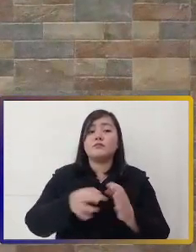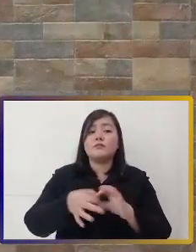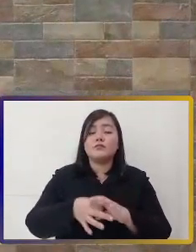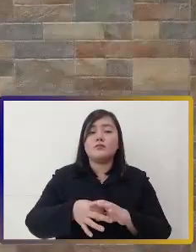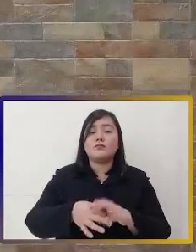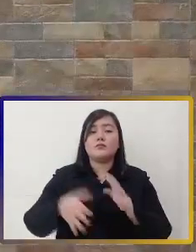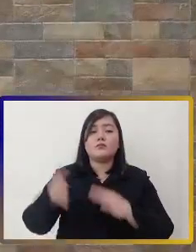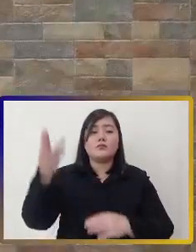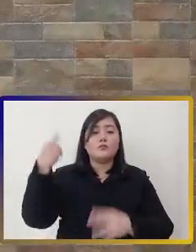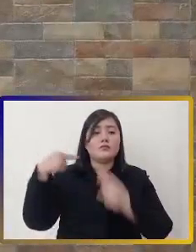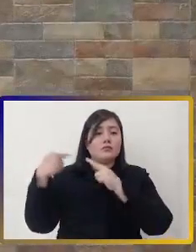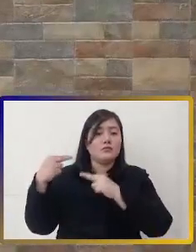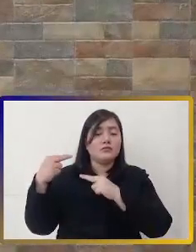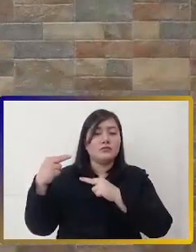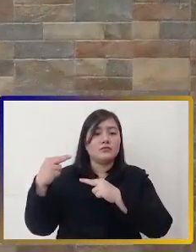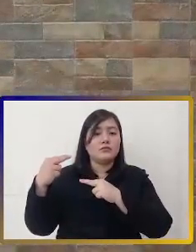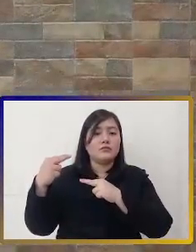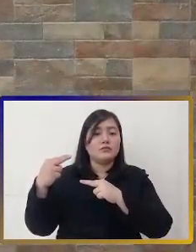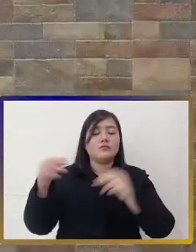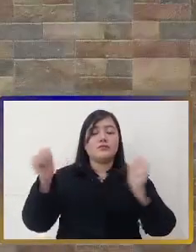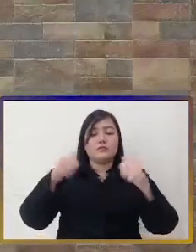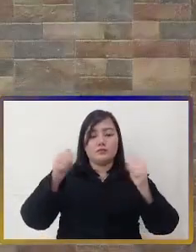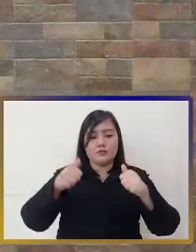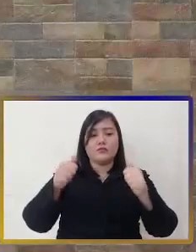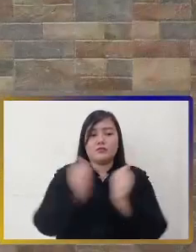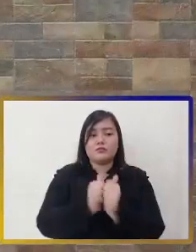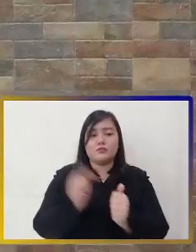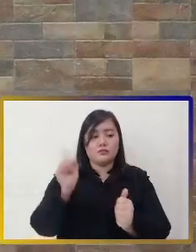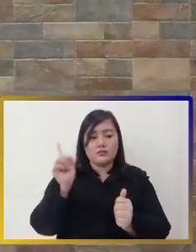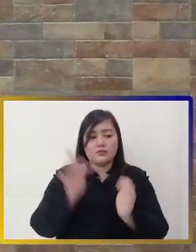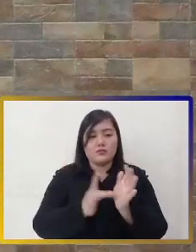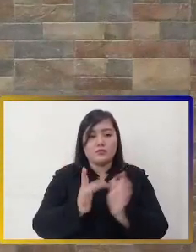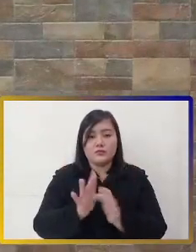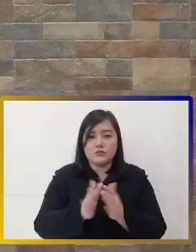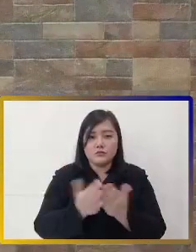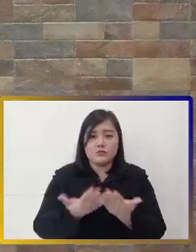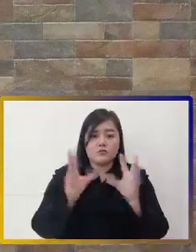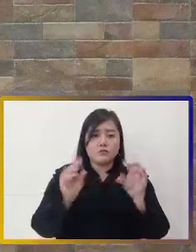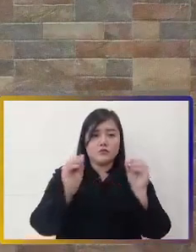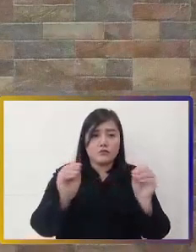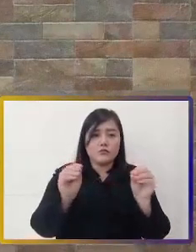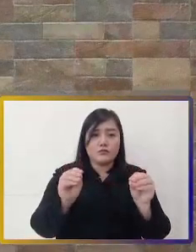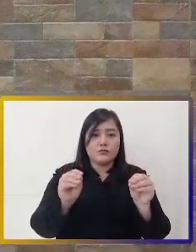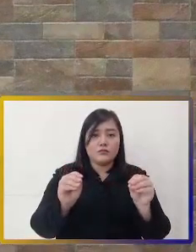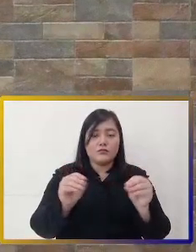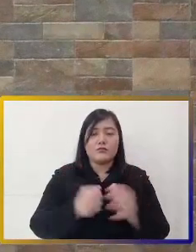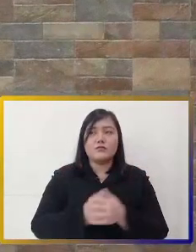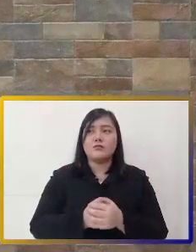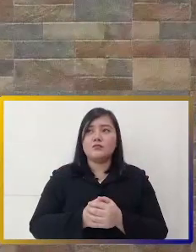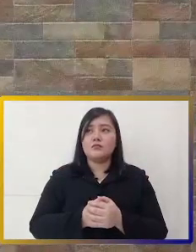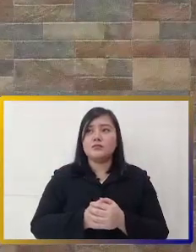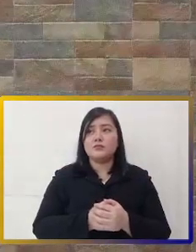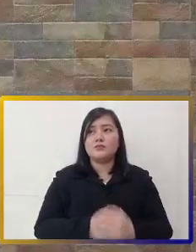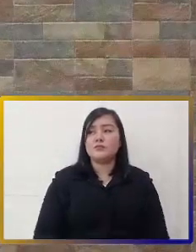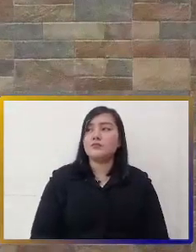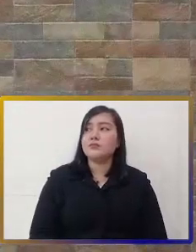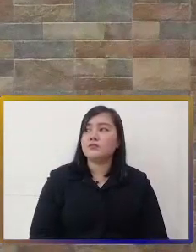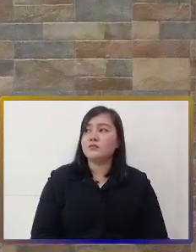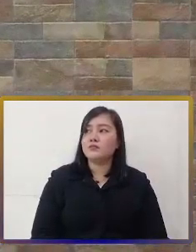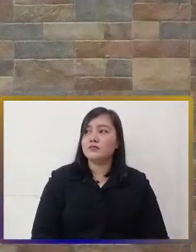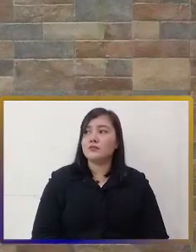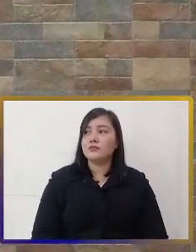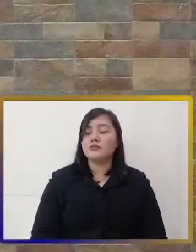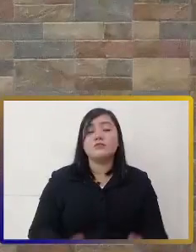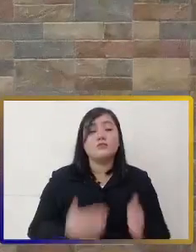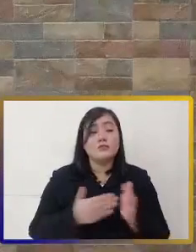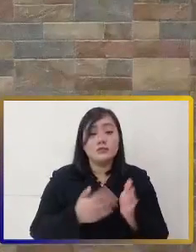yung record sa history ay nag-a-agree sa tinuturo ng Biblia at sa picture na makikita natin sa Biblia. You see, ano pong ibig